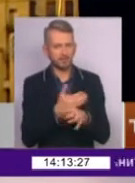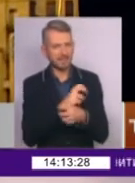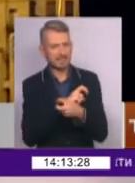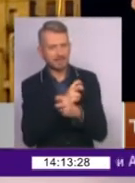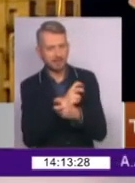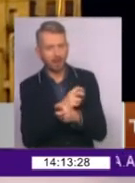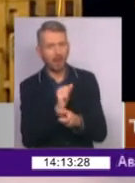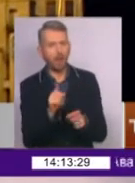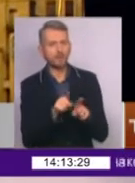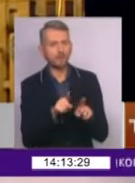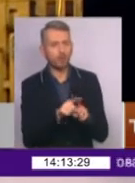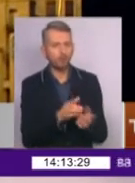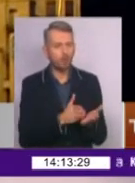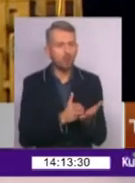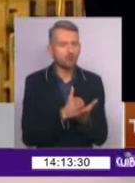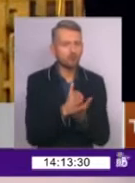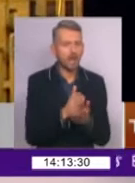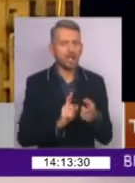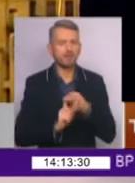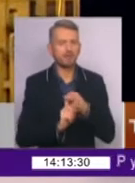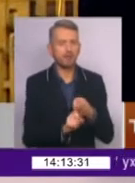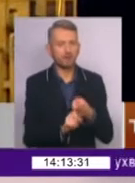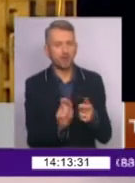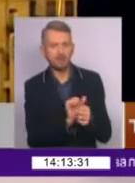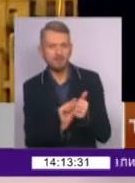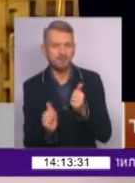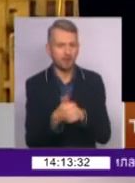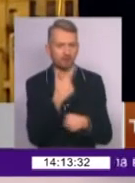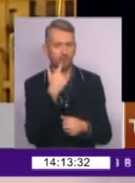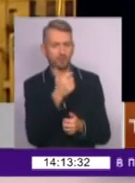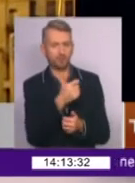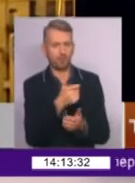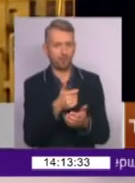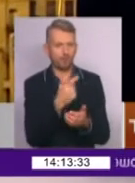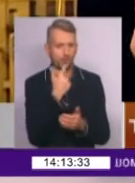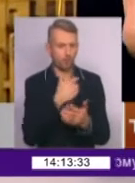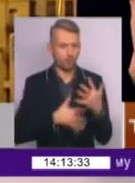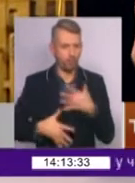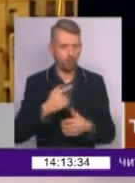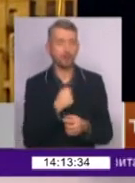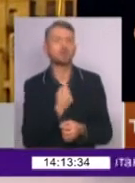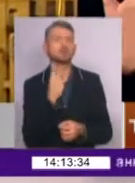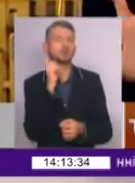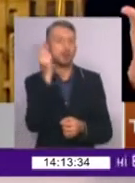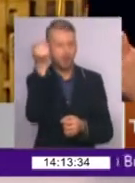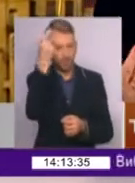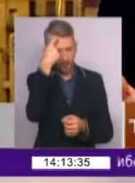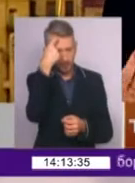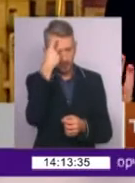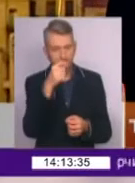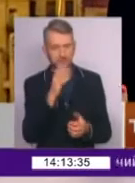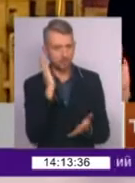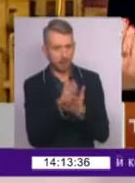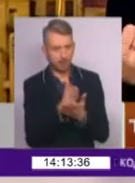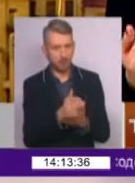шлях інфікування через ротоглотку, просто минаючи кровообіг буде, а безпосередньо. Але все одно це основний механізм.